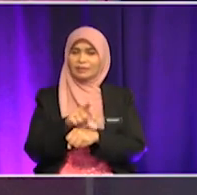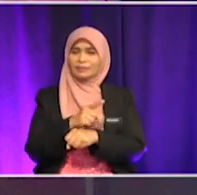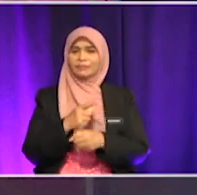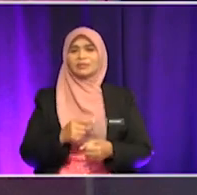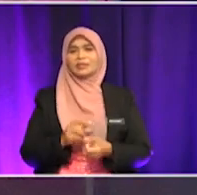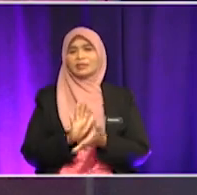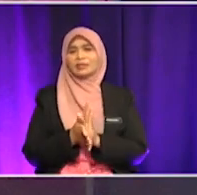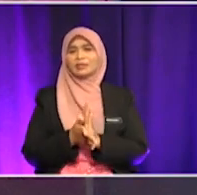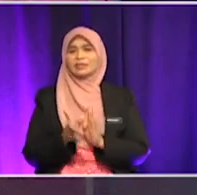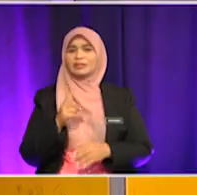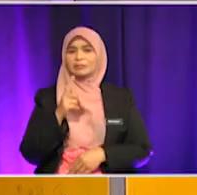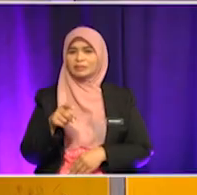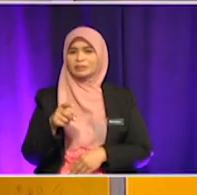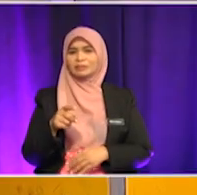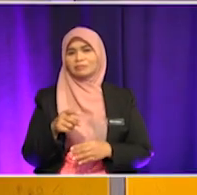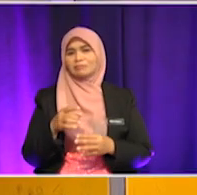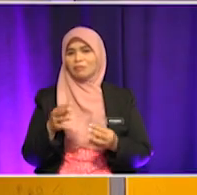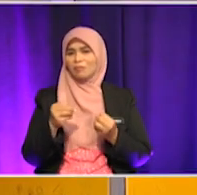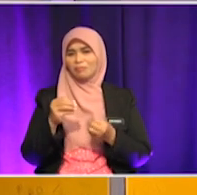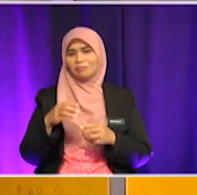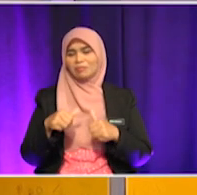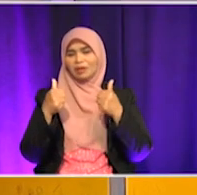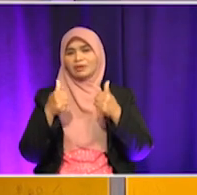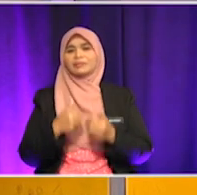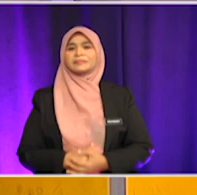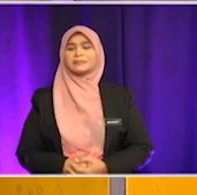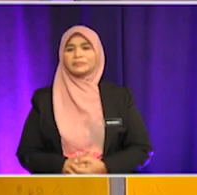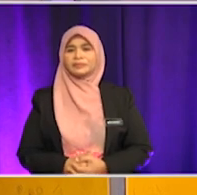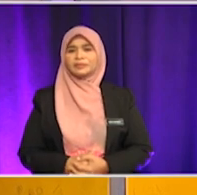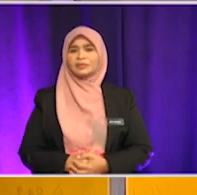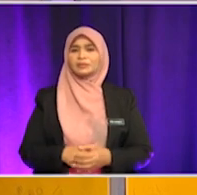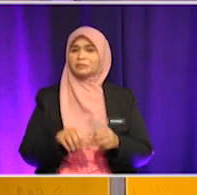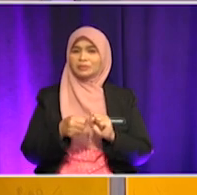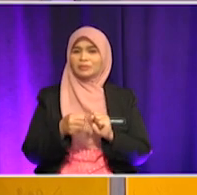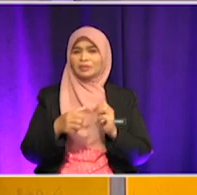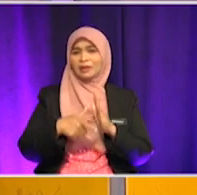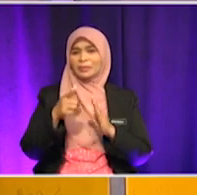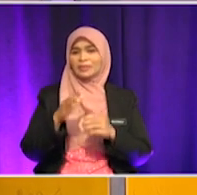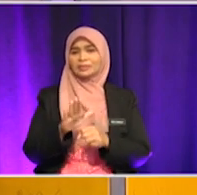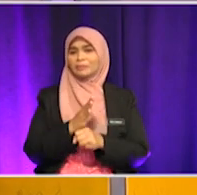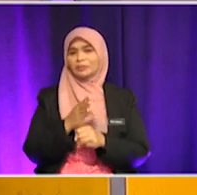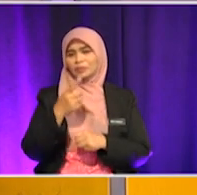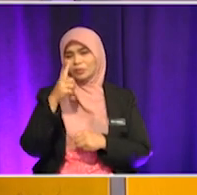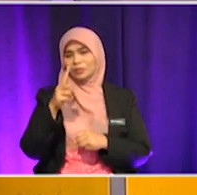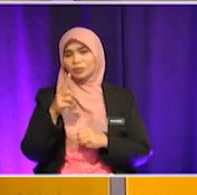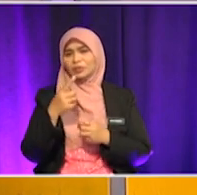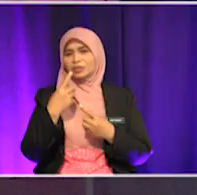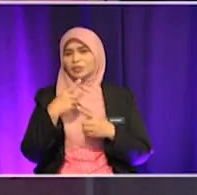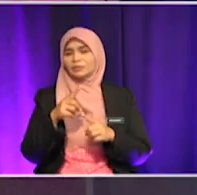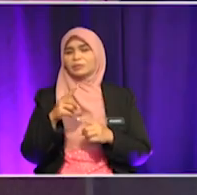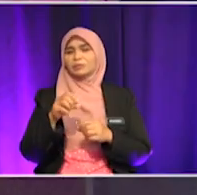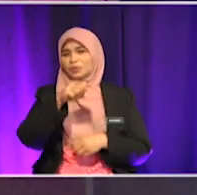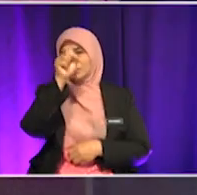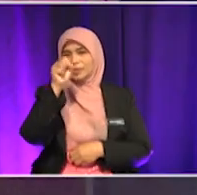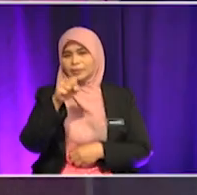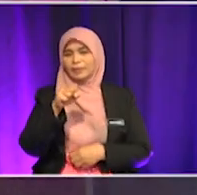Okey, tapi tak apa. Nanti cikgu sediakan lebih banyak soalan untuk Irfan supaya Irfan lagi syekap untuk menjawab soalan rumus algebra. Okey, cikgu. Kita tengok balik soalan